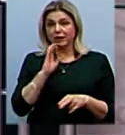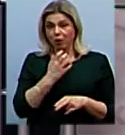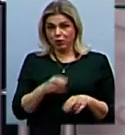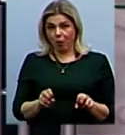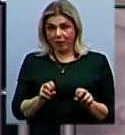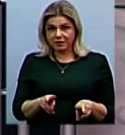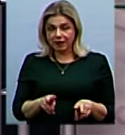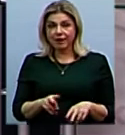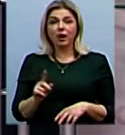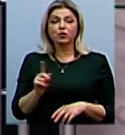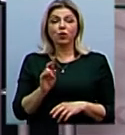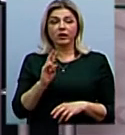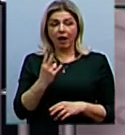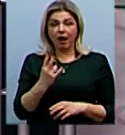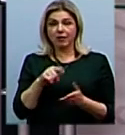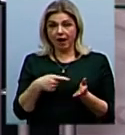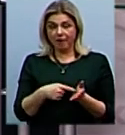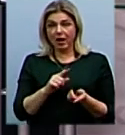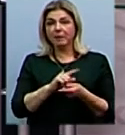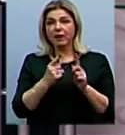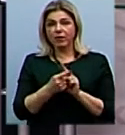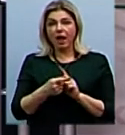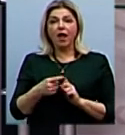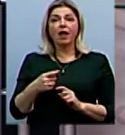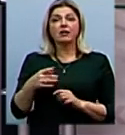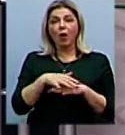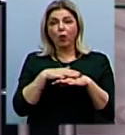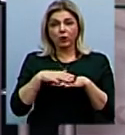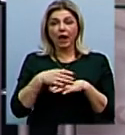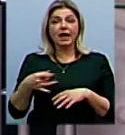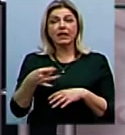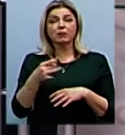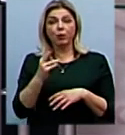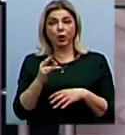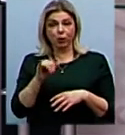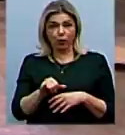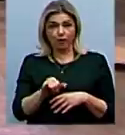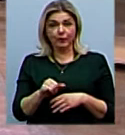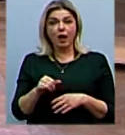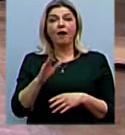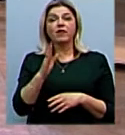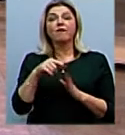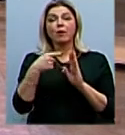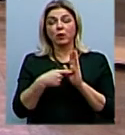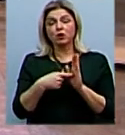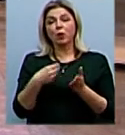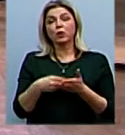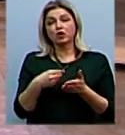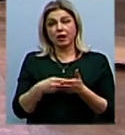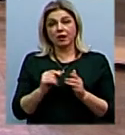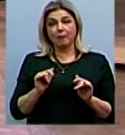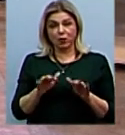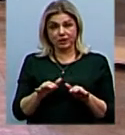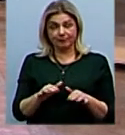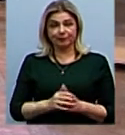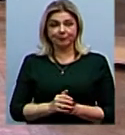что Николаев превращается в народную республику таким способом. Ну, получили бюджетного процесу. В цьому контексті